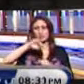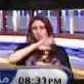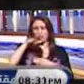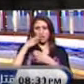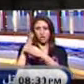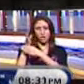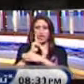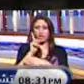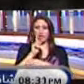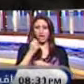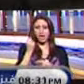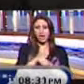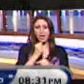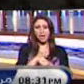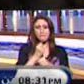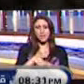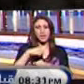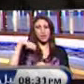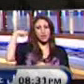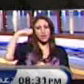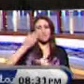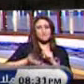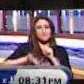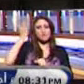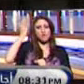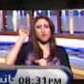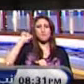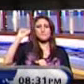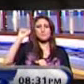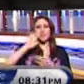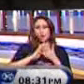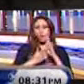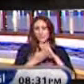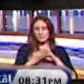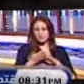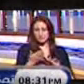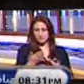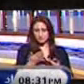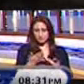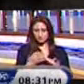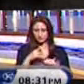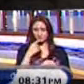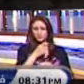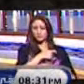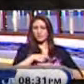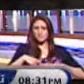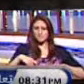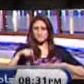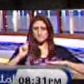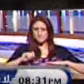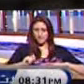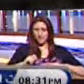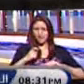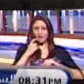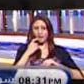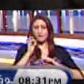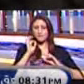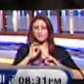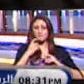وبالتالي وأبدت أسباب، وأسبابها أيضا جديرة بالاحترام. نحن لسنا بصدد التعليق على